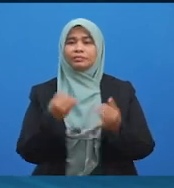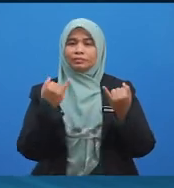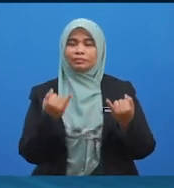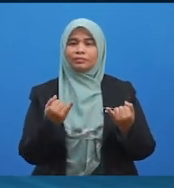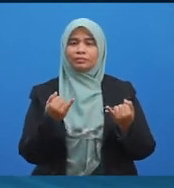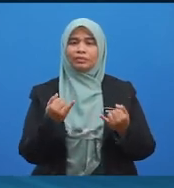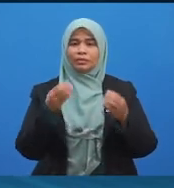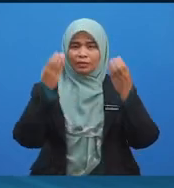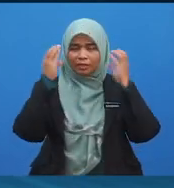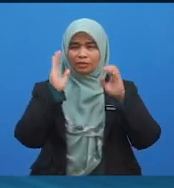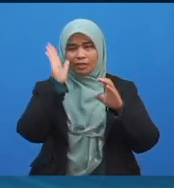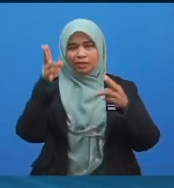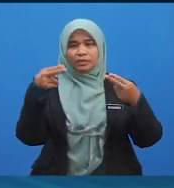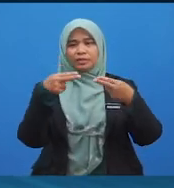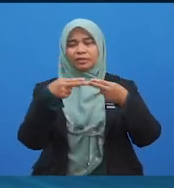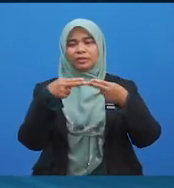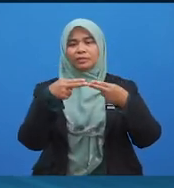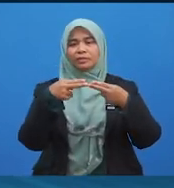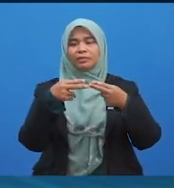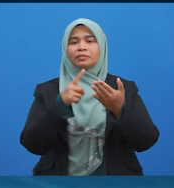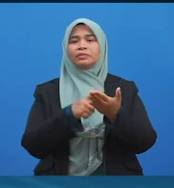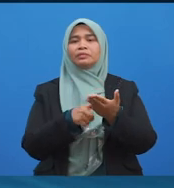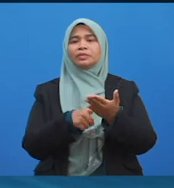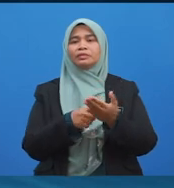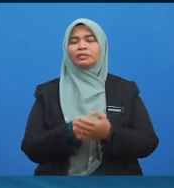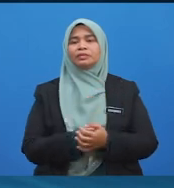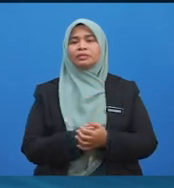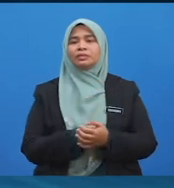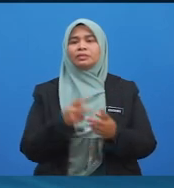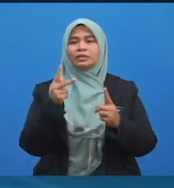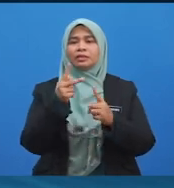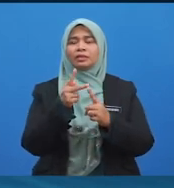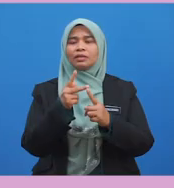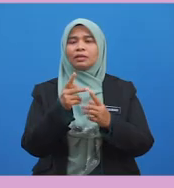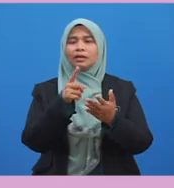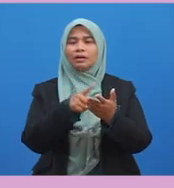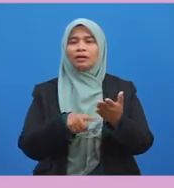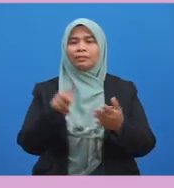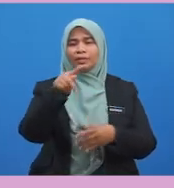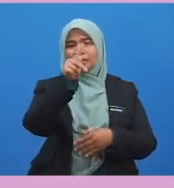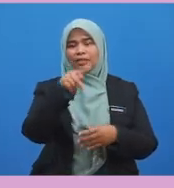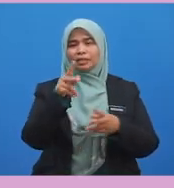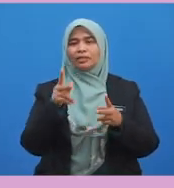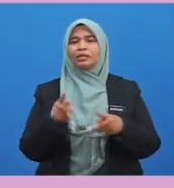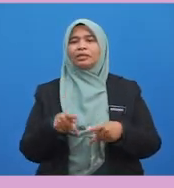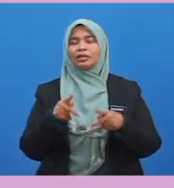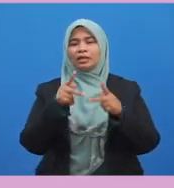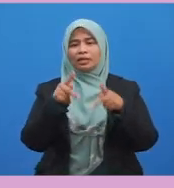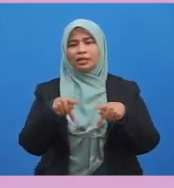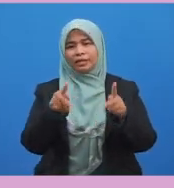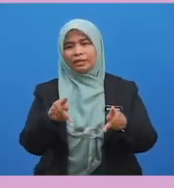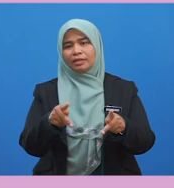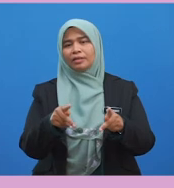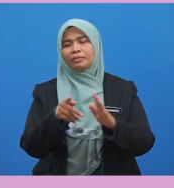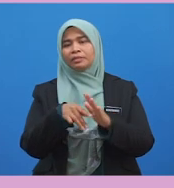Sekarang, cikgu akan sambung perbincangan kita kepada apakah kaedah penjanaan